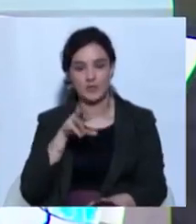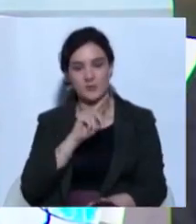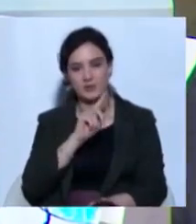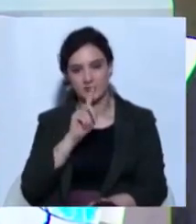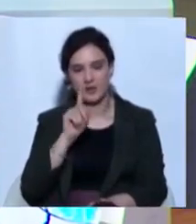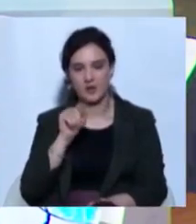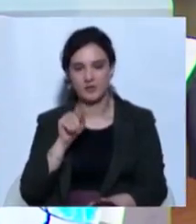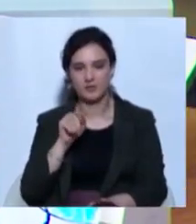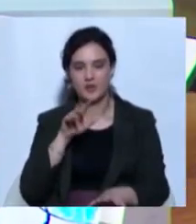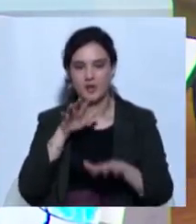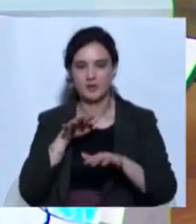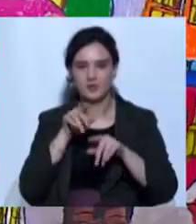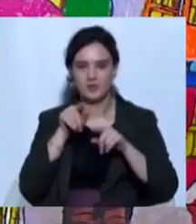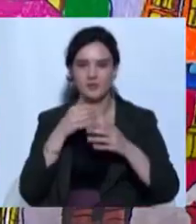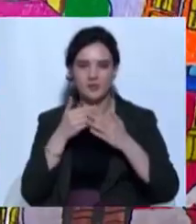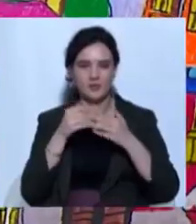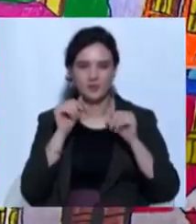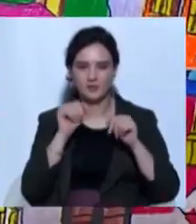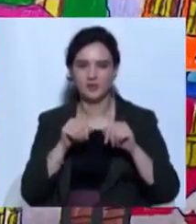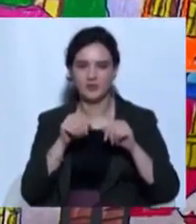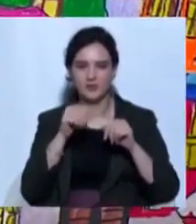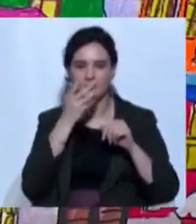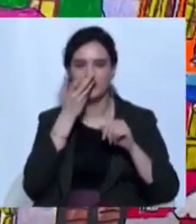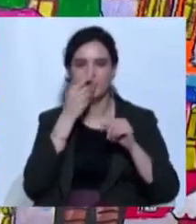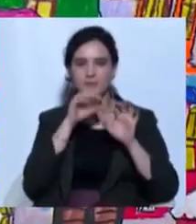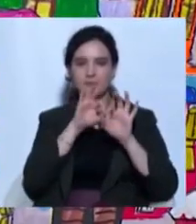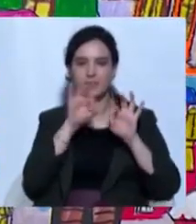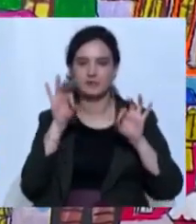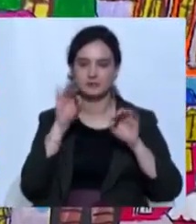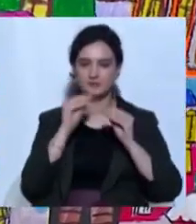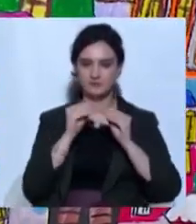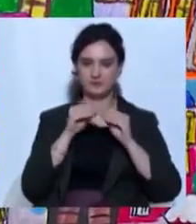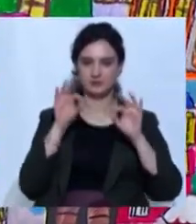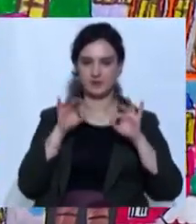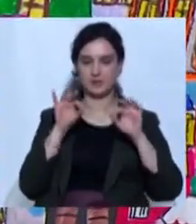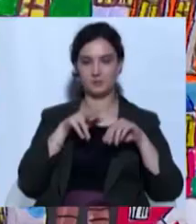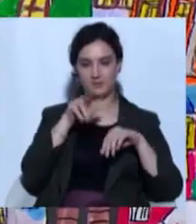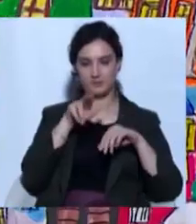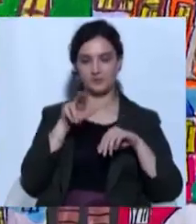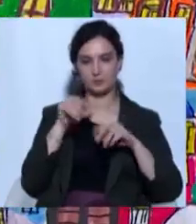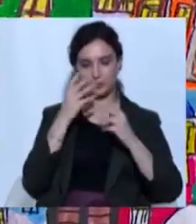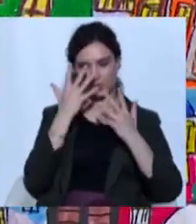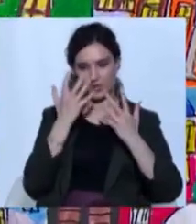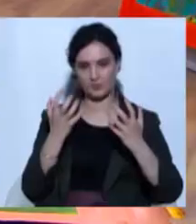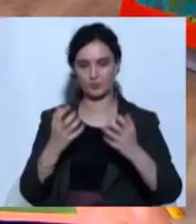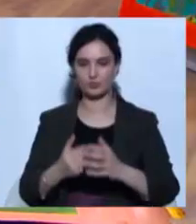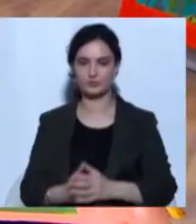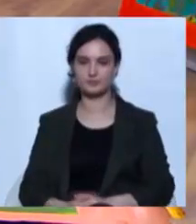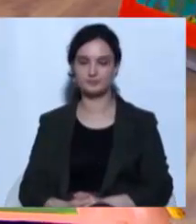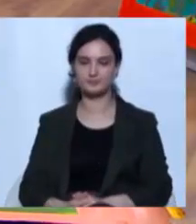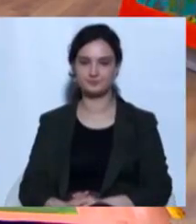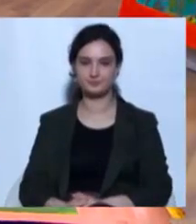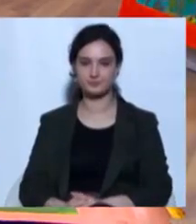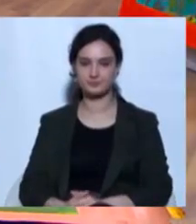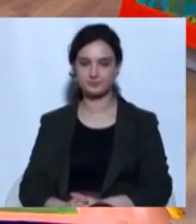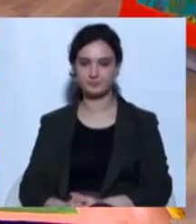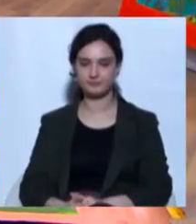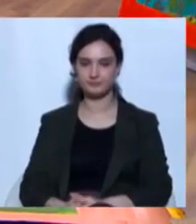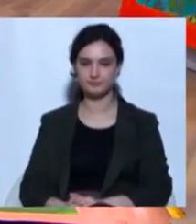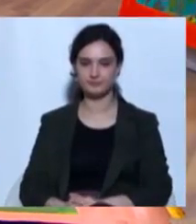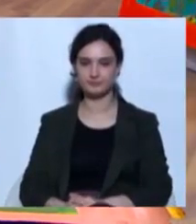რაღაცა ადგილი დავუშვათ, შეგიძლიათ მარკერით ან იგივე საღებავით უფრო გამოქოთ. აი